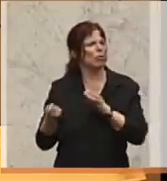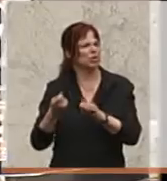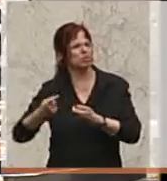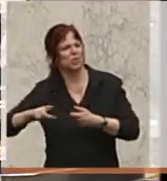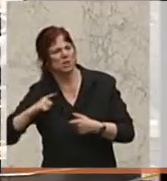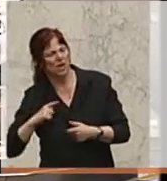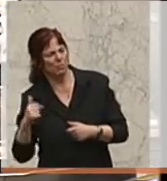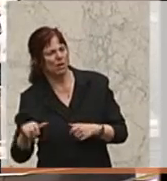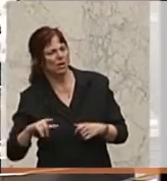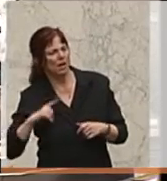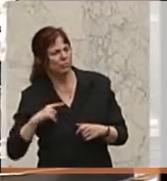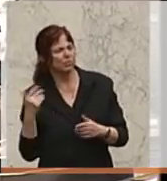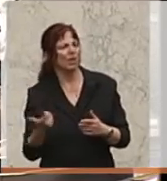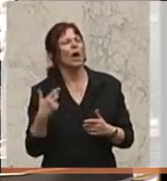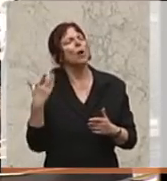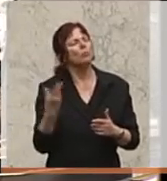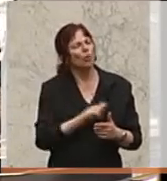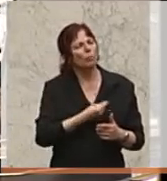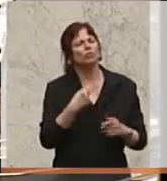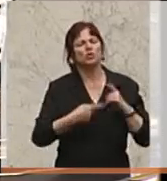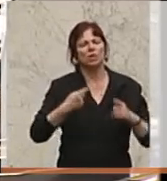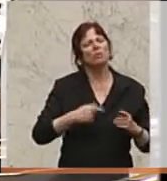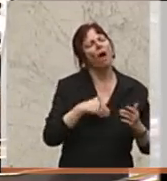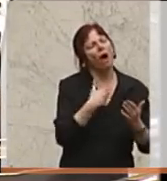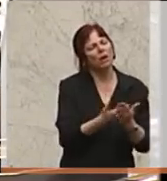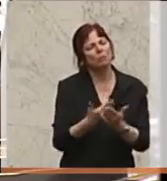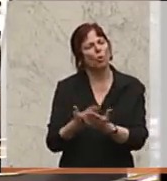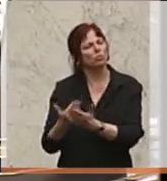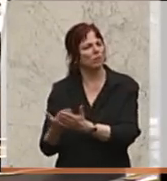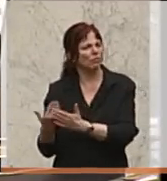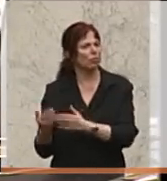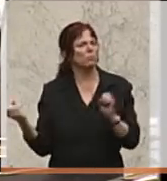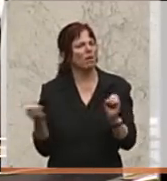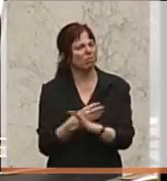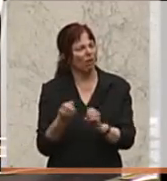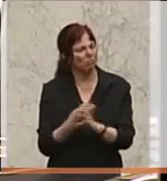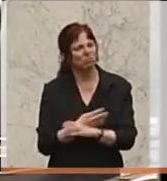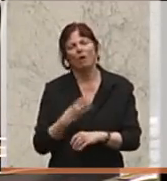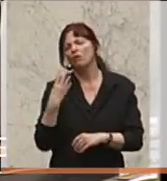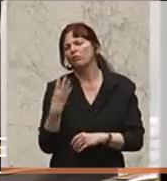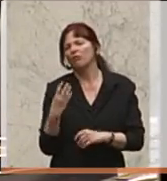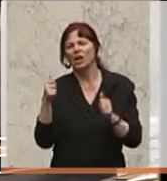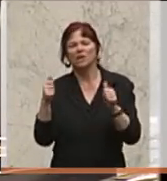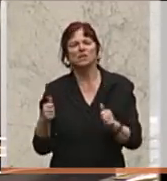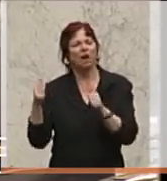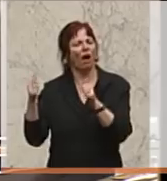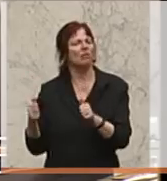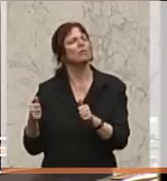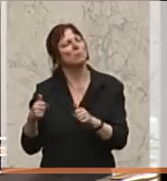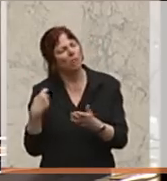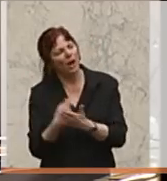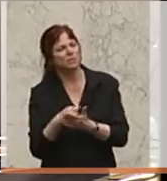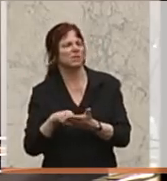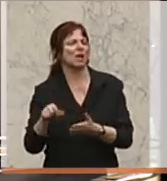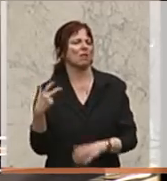zum Preis von 2 und Ähnliches. Und das vermisse ich eigentlich bei der Gestaltung der Inserate der Bundesregierung. Und darum habe ich